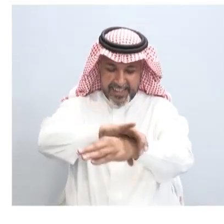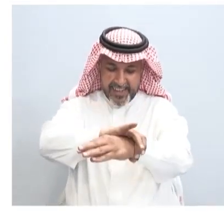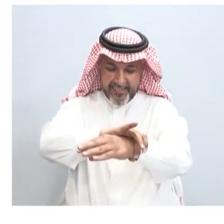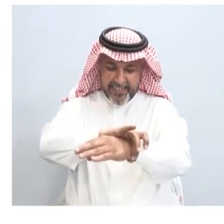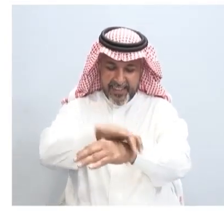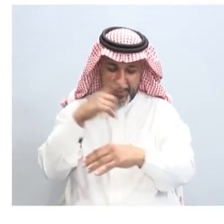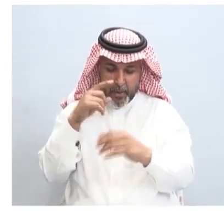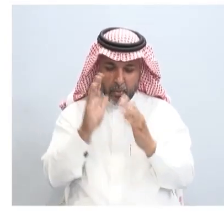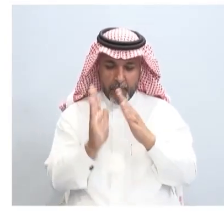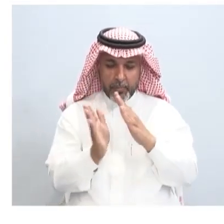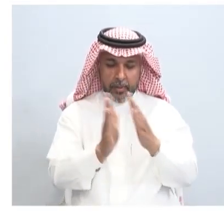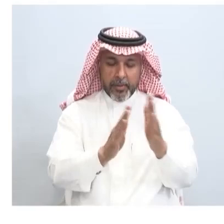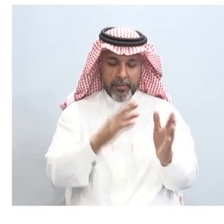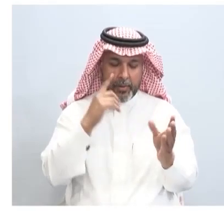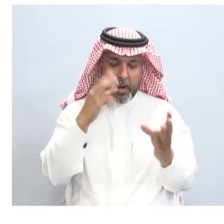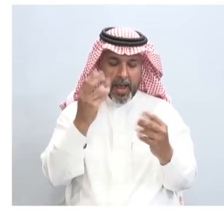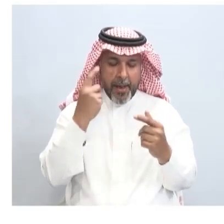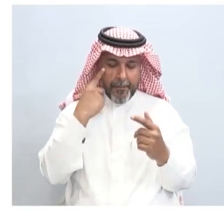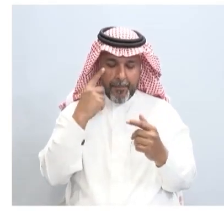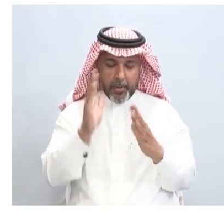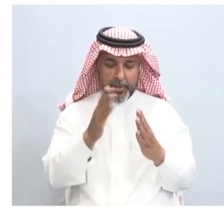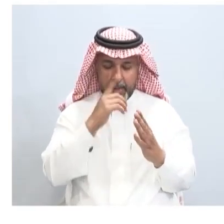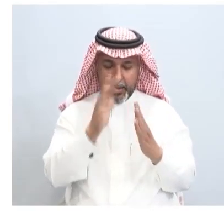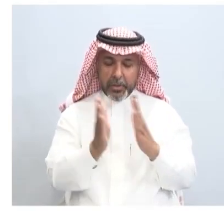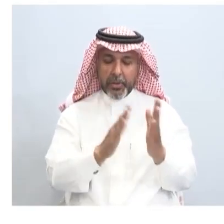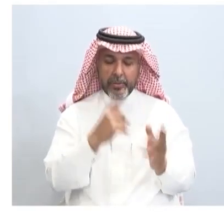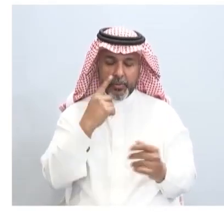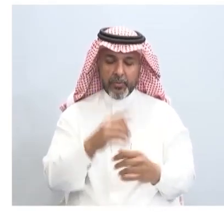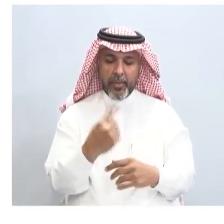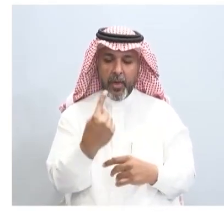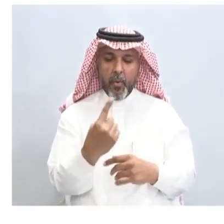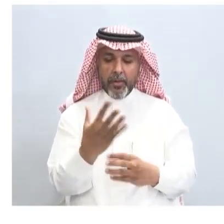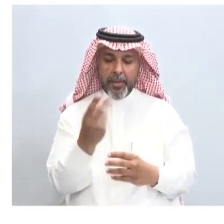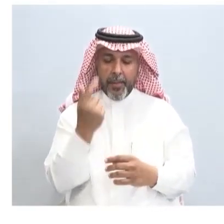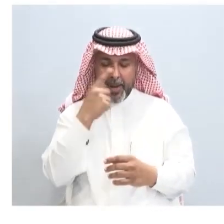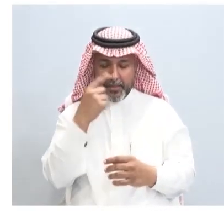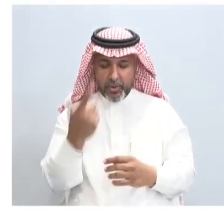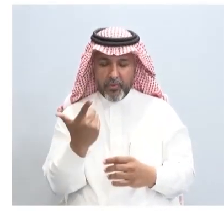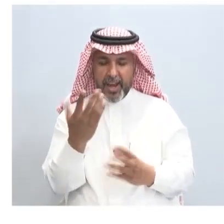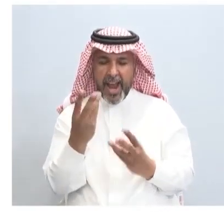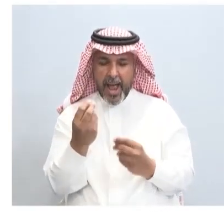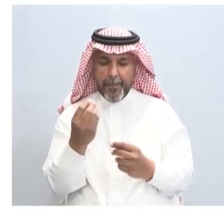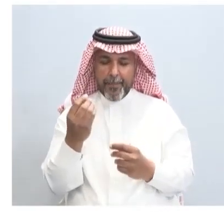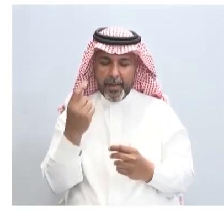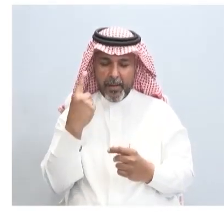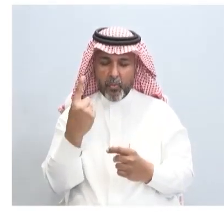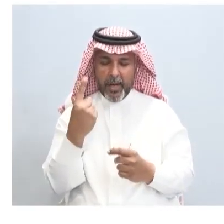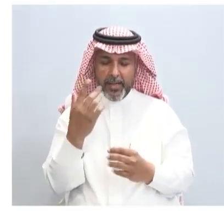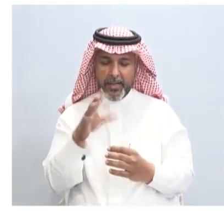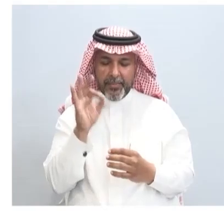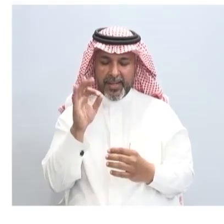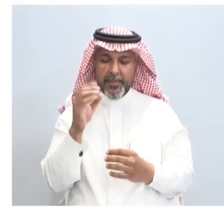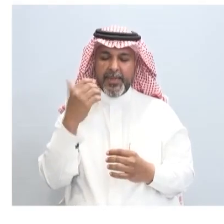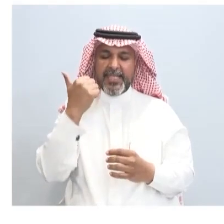كما في الشكل المجاور طبعا الشكل المجاور هو شكل واحد من اصل كم ها اذا حيكون عندك واحد من اصل